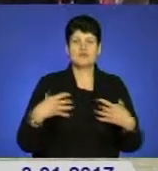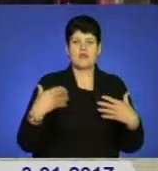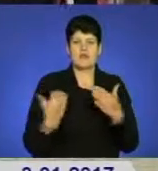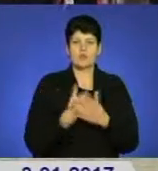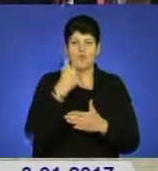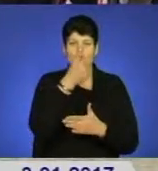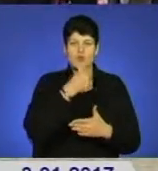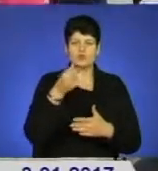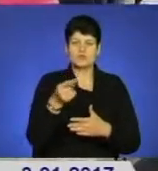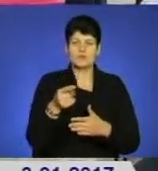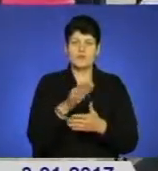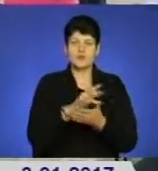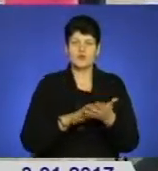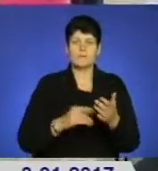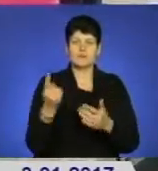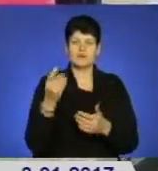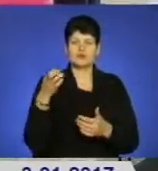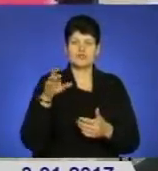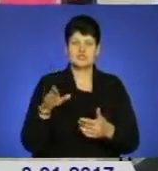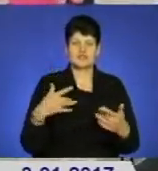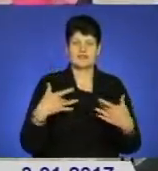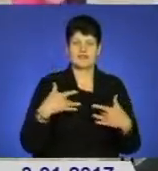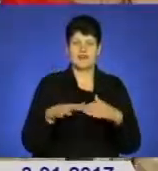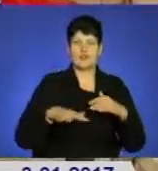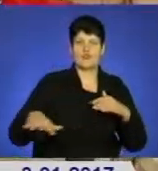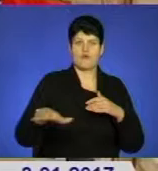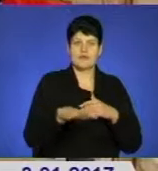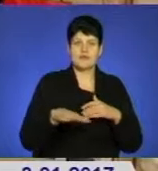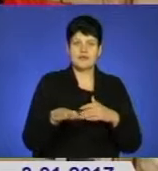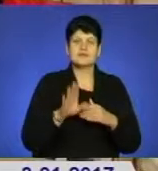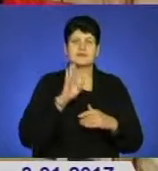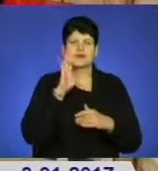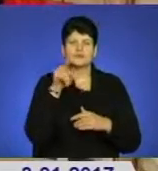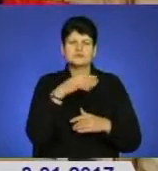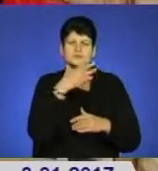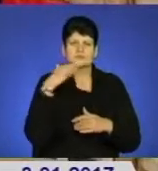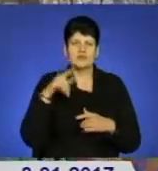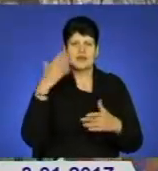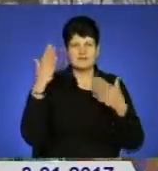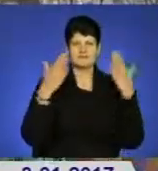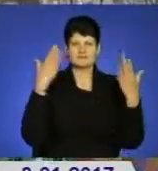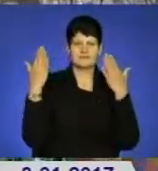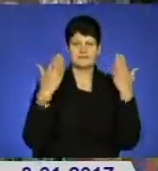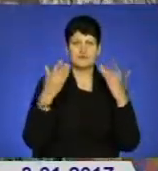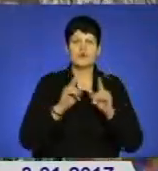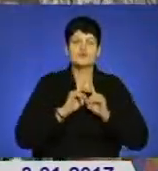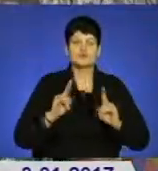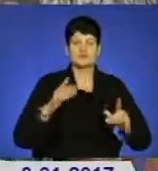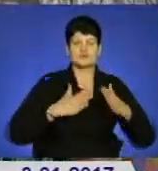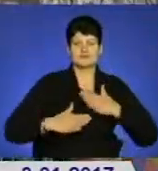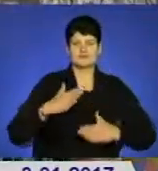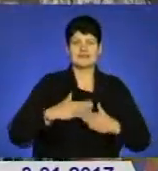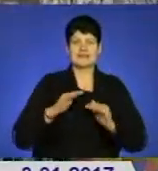року тернополяни продовжили 1 січня на театральному майдані. Уже зранку там гамірно і весело. Особливо раділи діти.